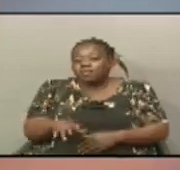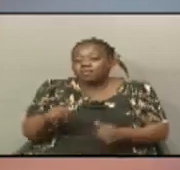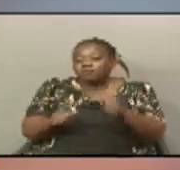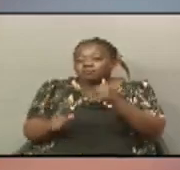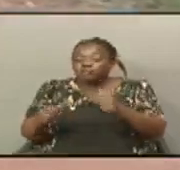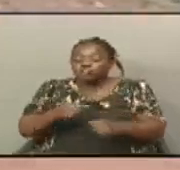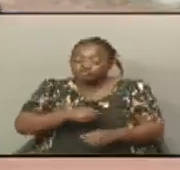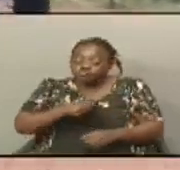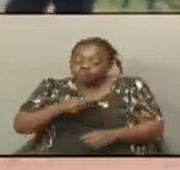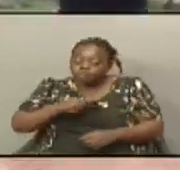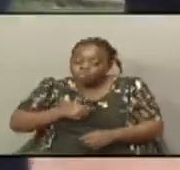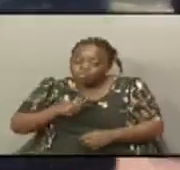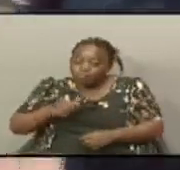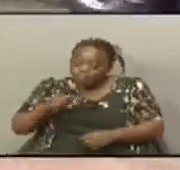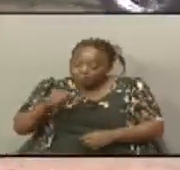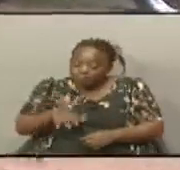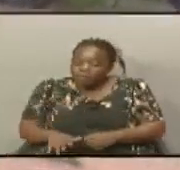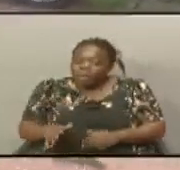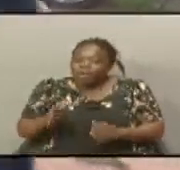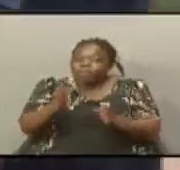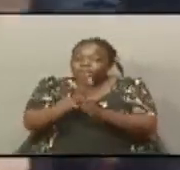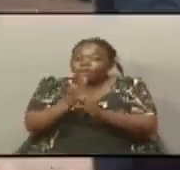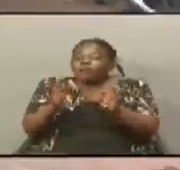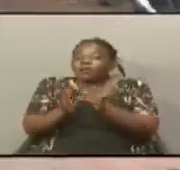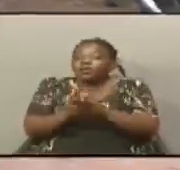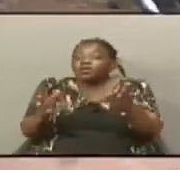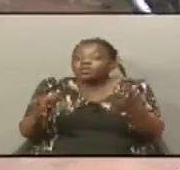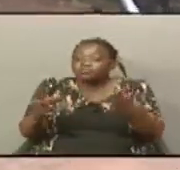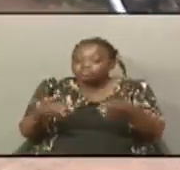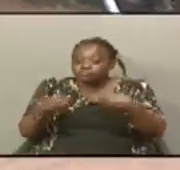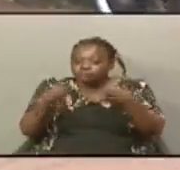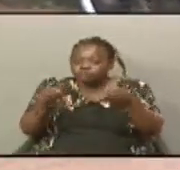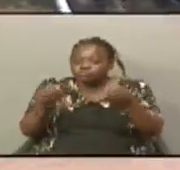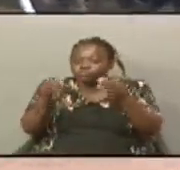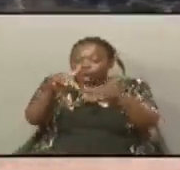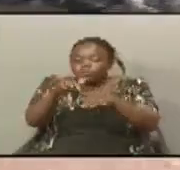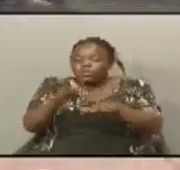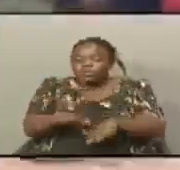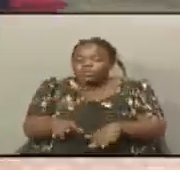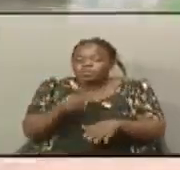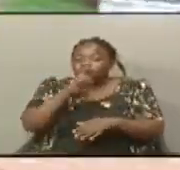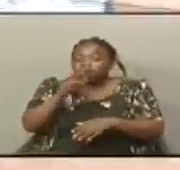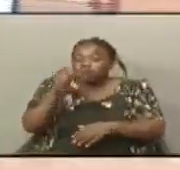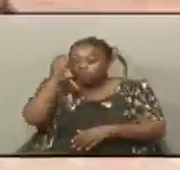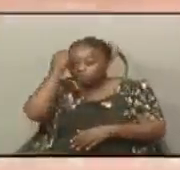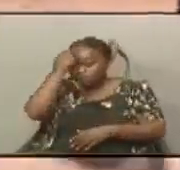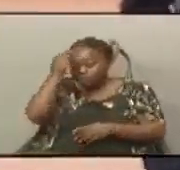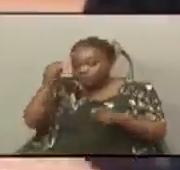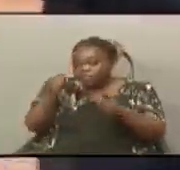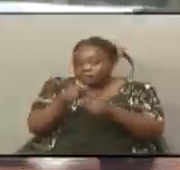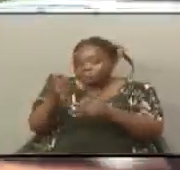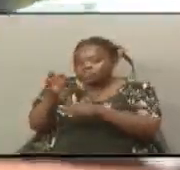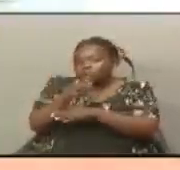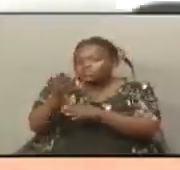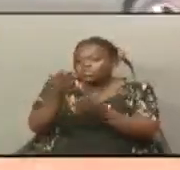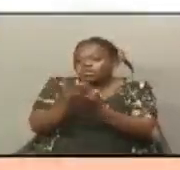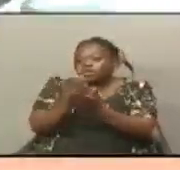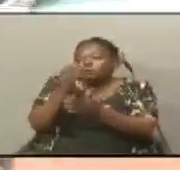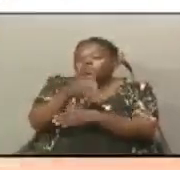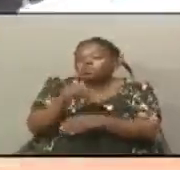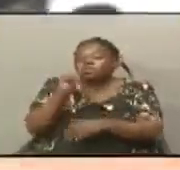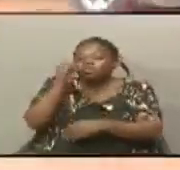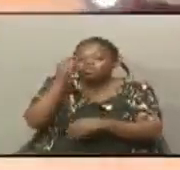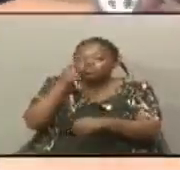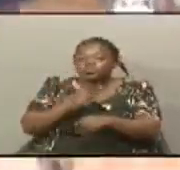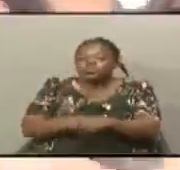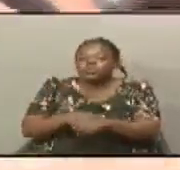baagala okumuziika. Omulamuzi agenda okuyira omusango guno Ketwa Katunguka alagidde gavumenti na Ambasada Idule okussaayo okwozaako kwabwe enkya ku ssaawa